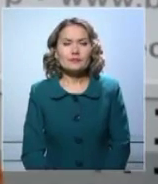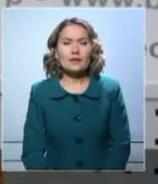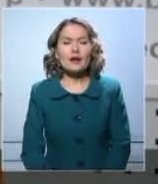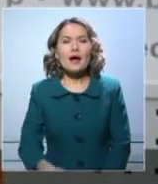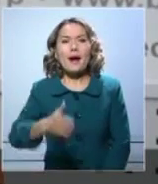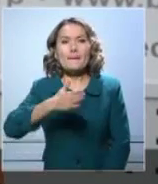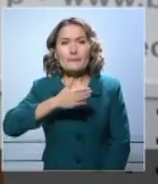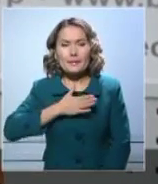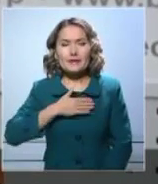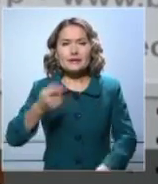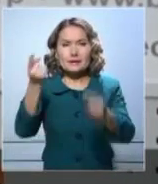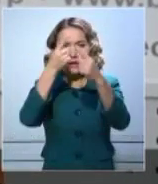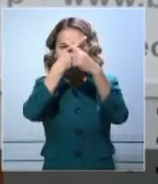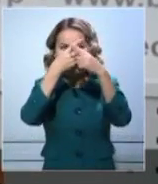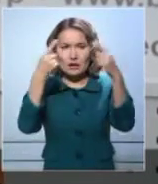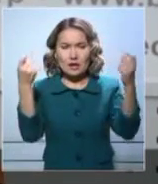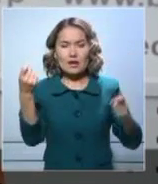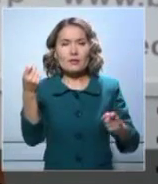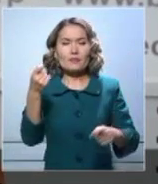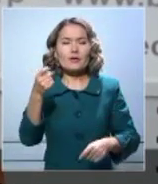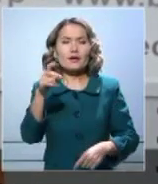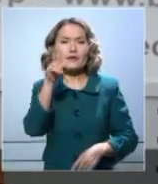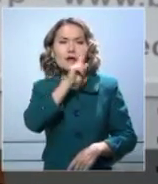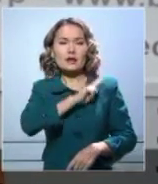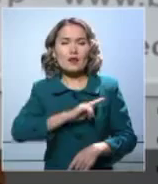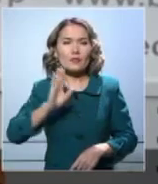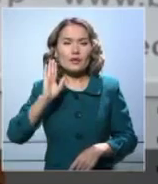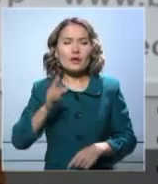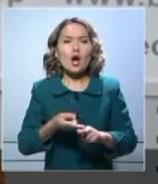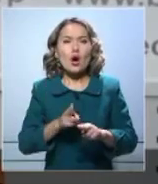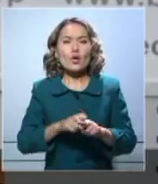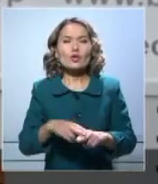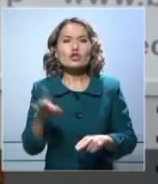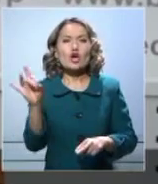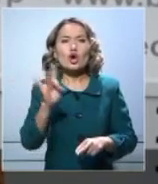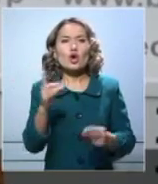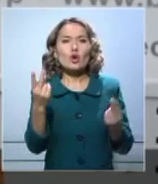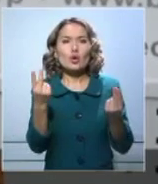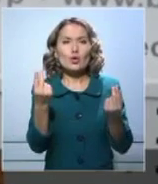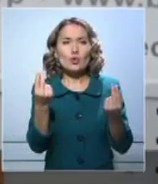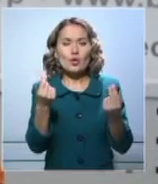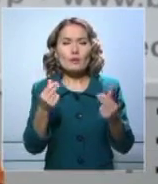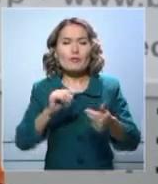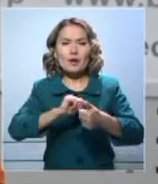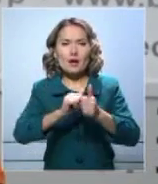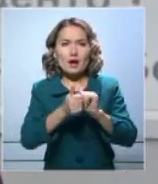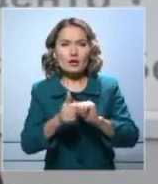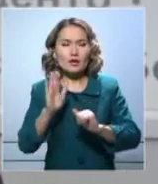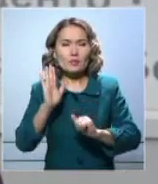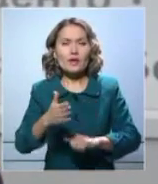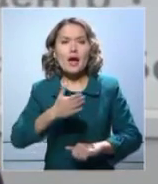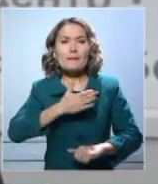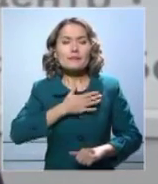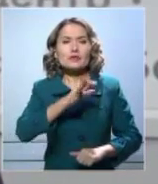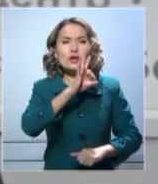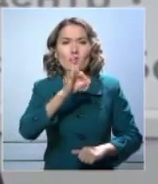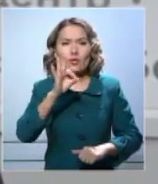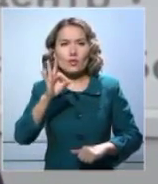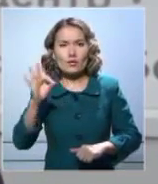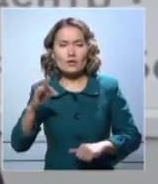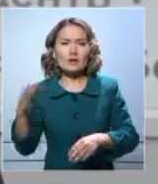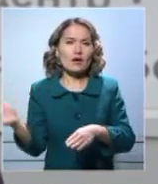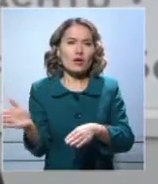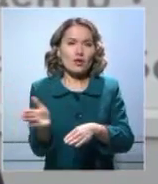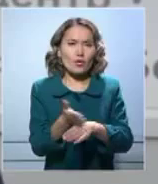Біз жариялы түрде жұмыс жасаудамыз. Ойға алған жоспарларымызды алдын ала жоқ дегенде 8 ай бұрын айтамыз. Сондықтан бұл өзгерістің тигізер кері